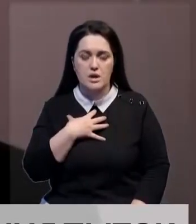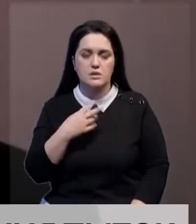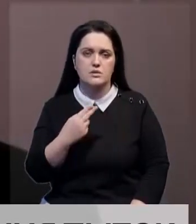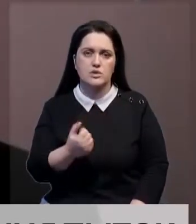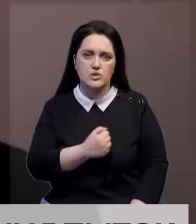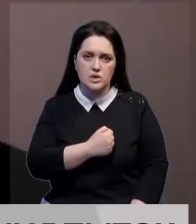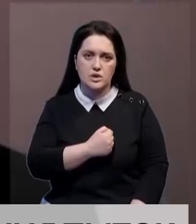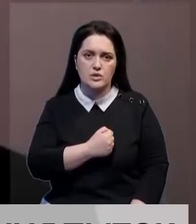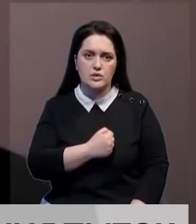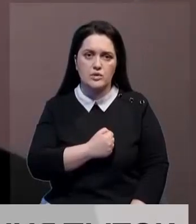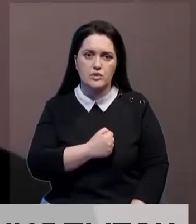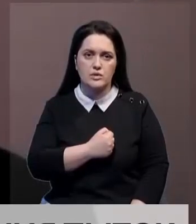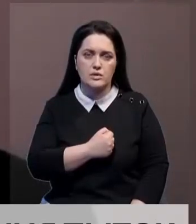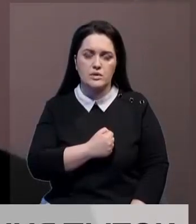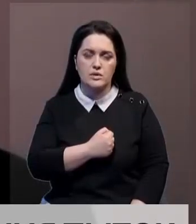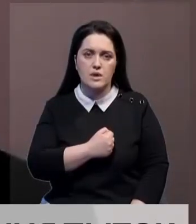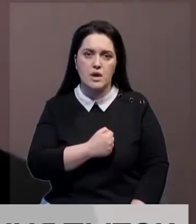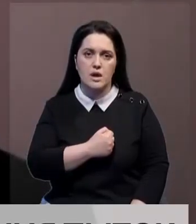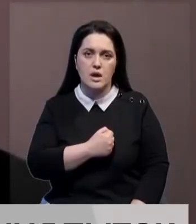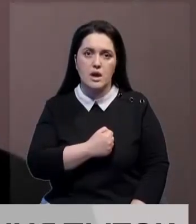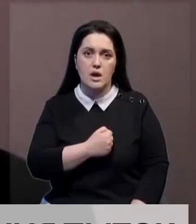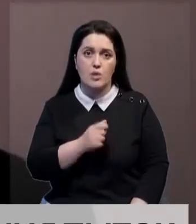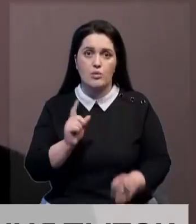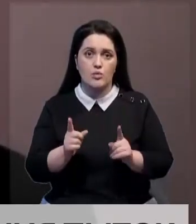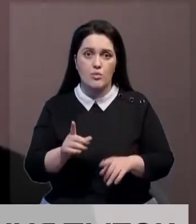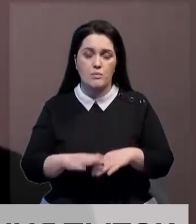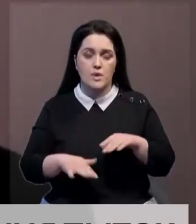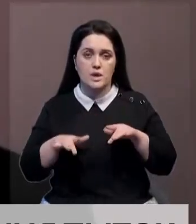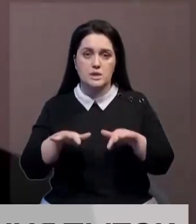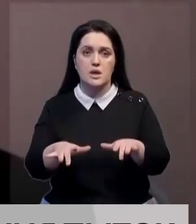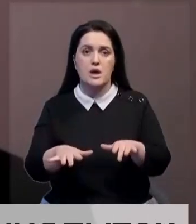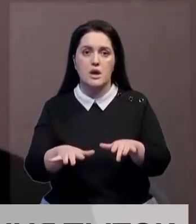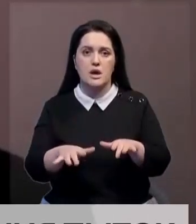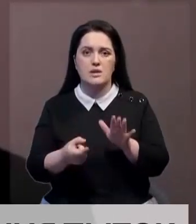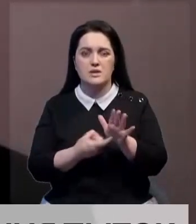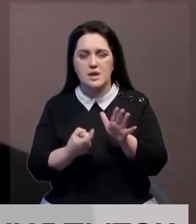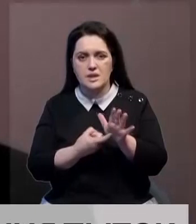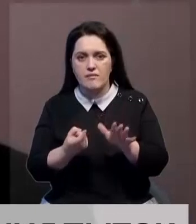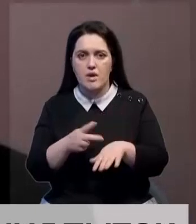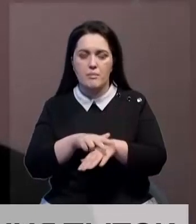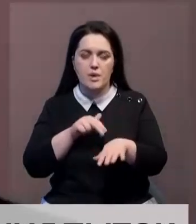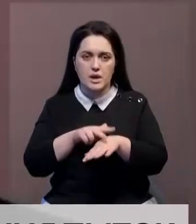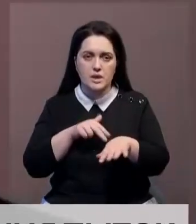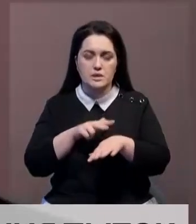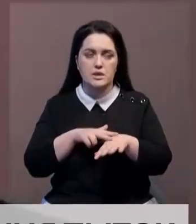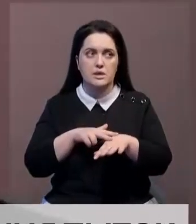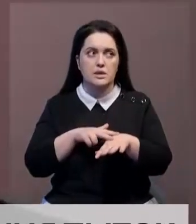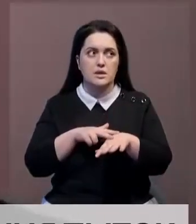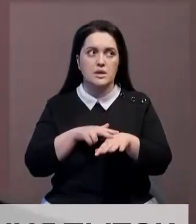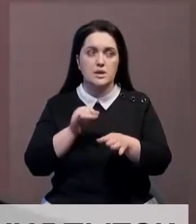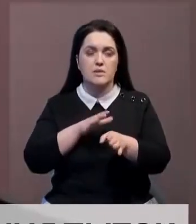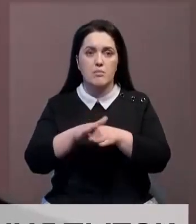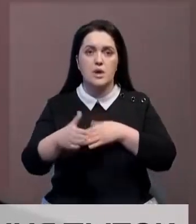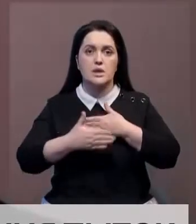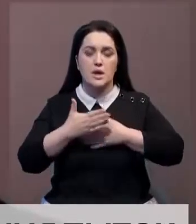сожалению, в практической деятельности органов следствия и исполнения